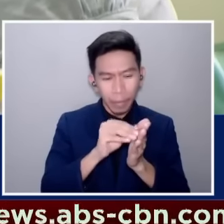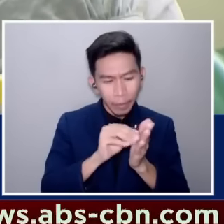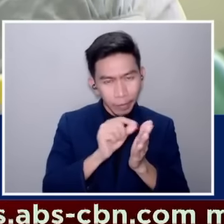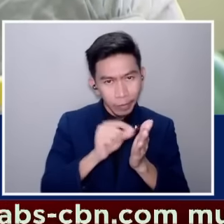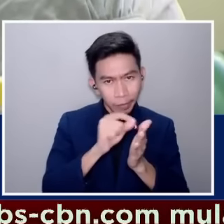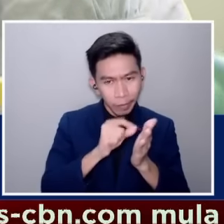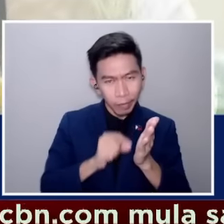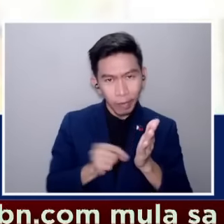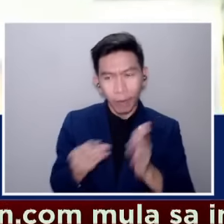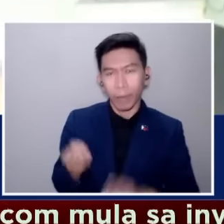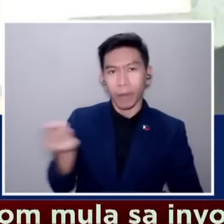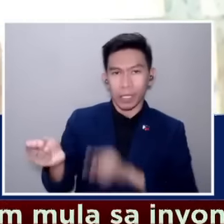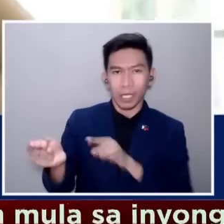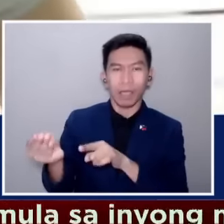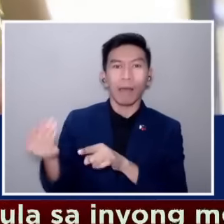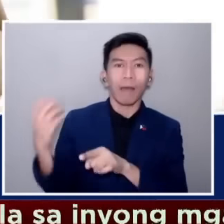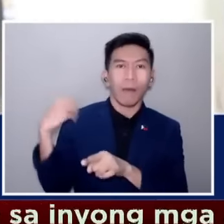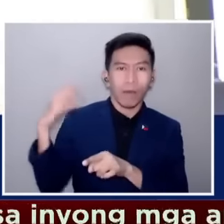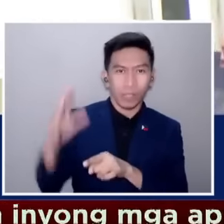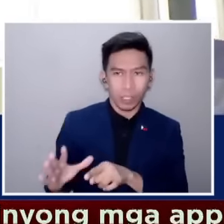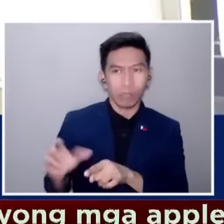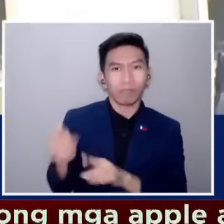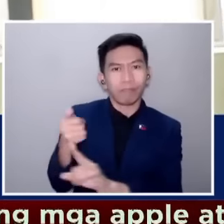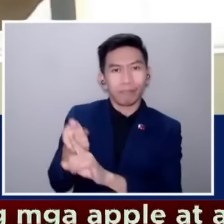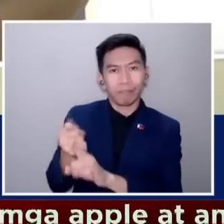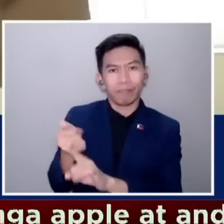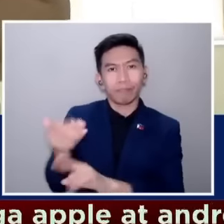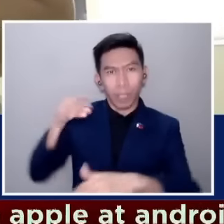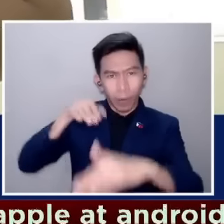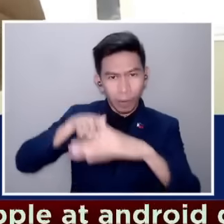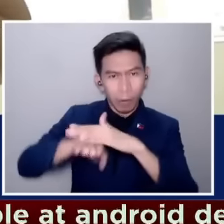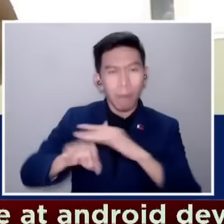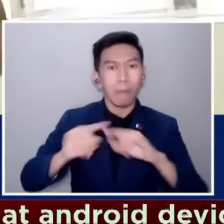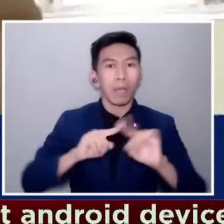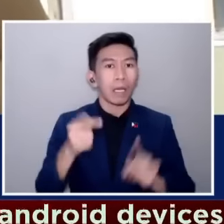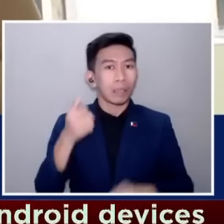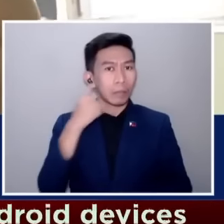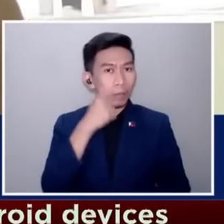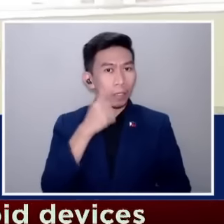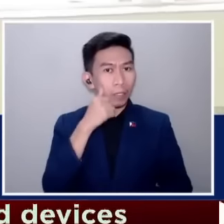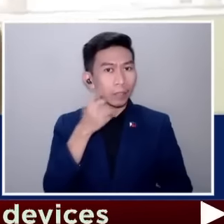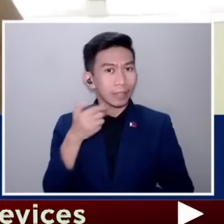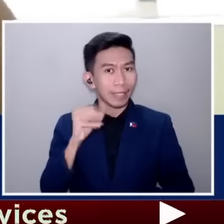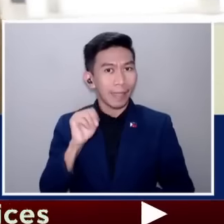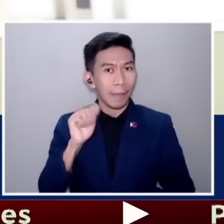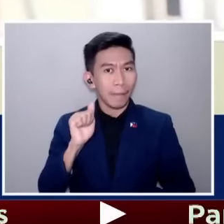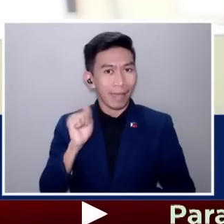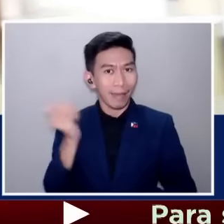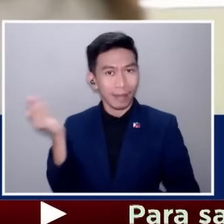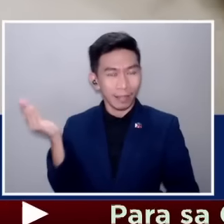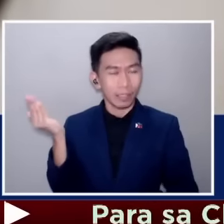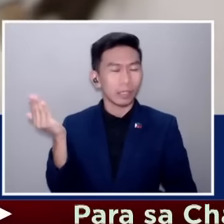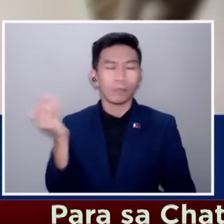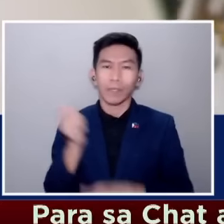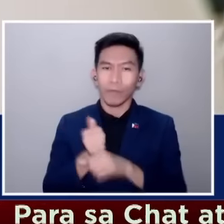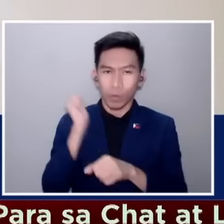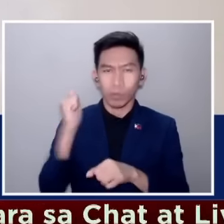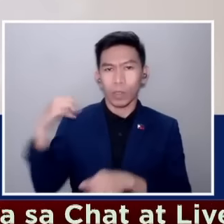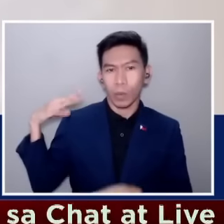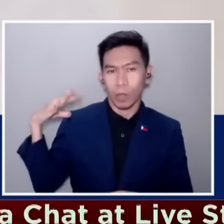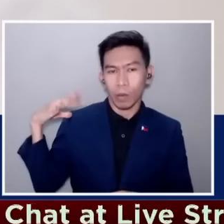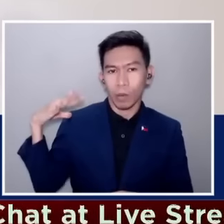na ang kanyang balota matapos ang 6 oras sa paghihintay. Pero babalik para hintayin maayos ang